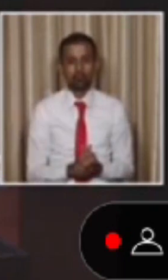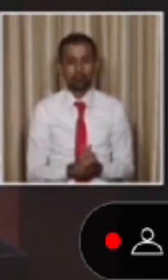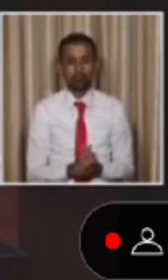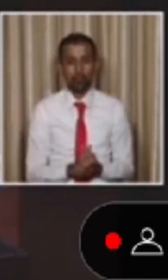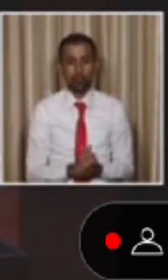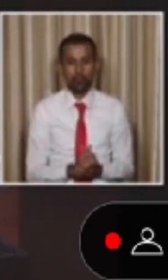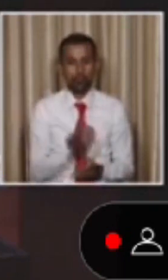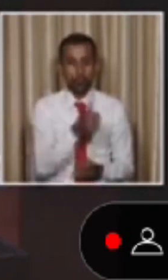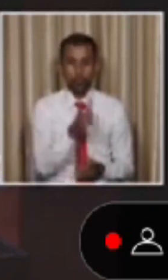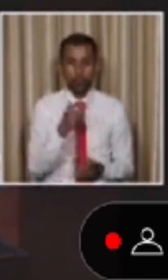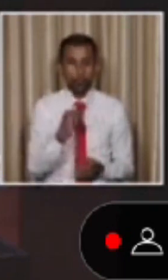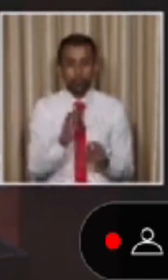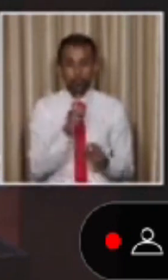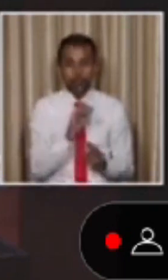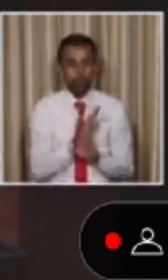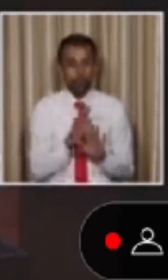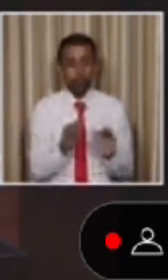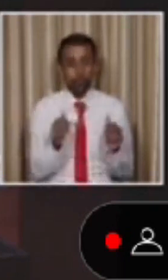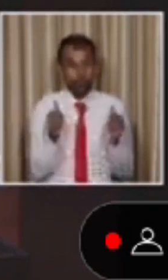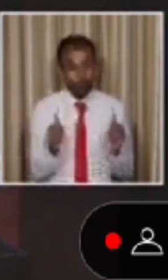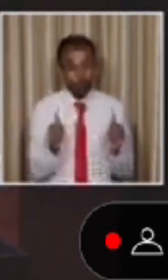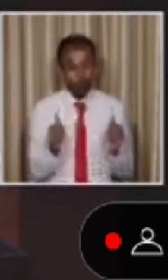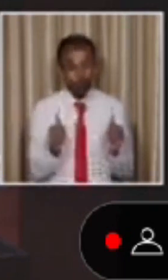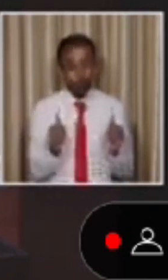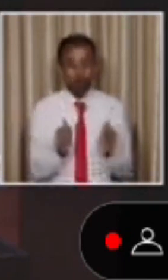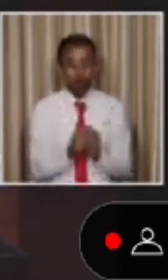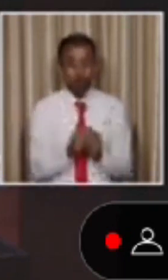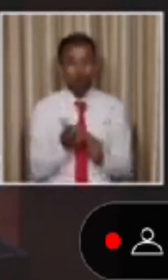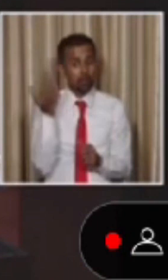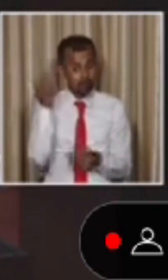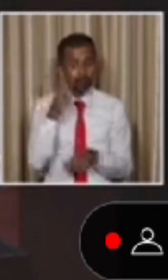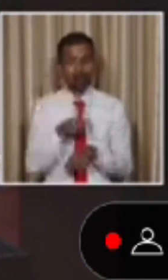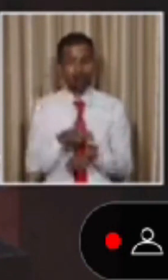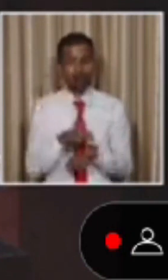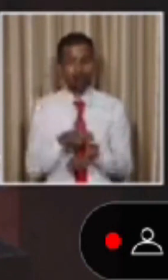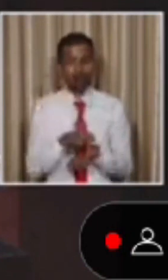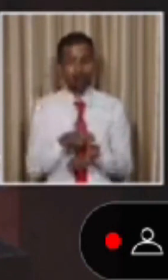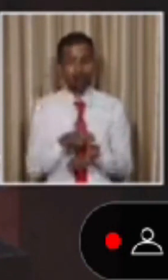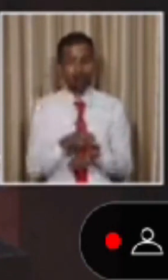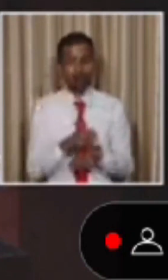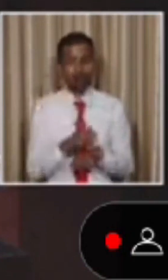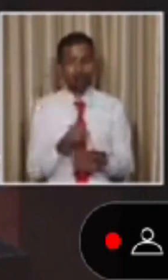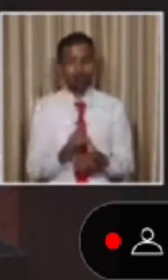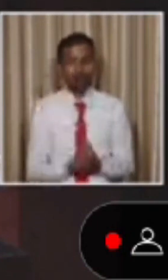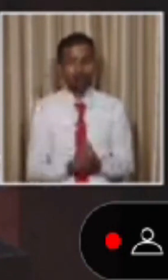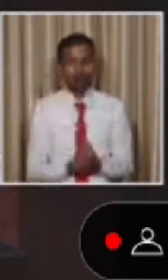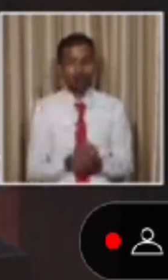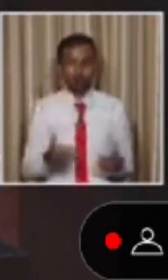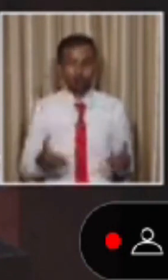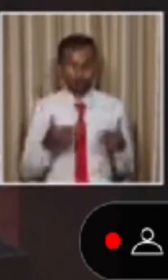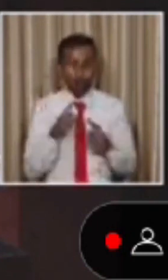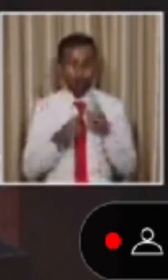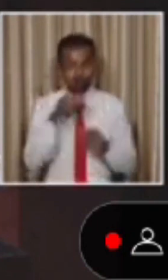හොඳ නරක නෙවෙයි මම කියන්නේ. ඒක බොහොම හොඳයි. ඒක කරන්න තිබ්බේ අපි කිව්ව වෙලාවේ මුලදිම මේ වර්තමාන